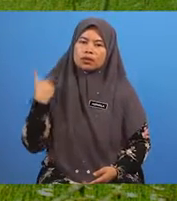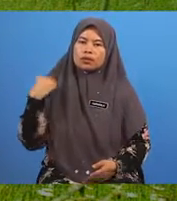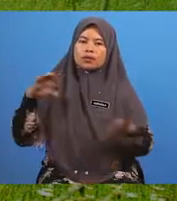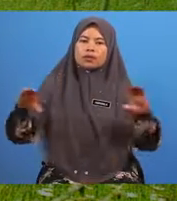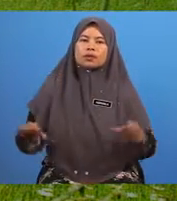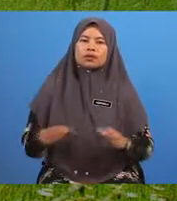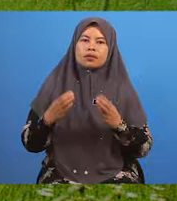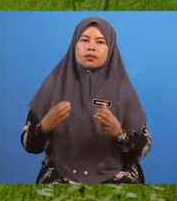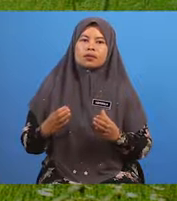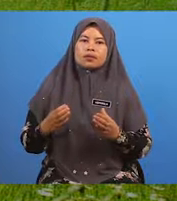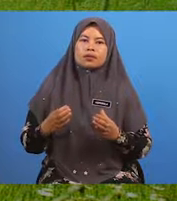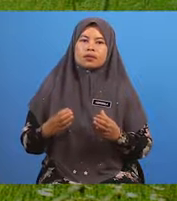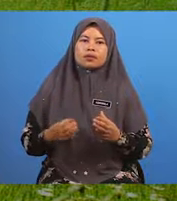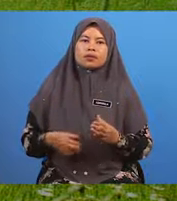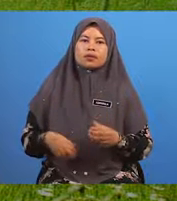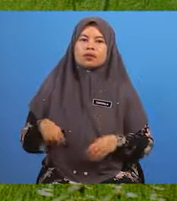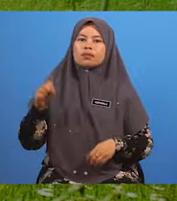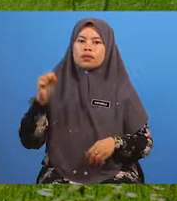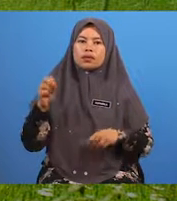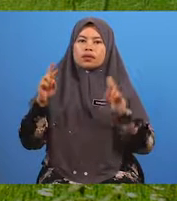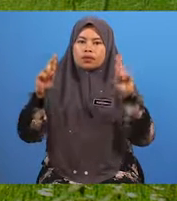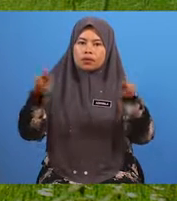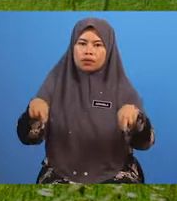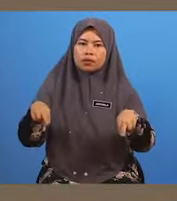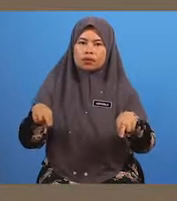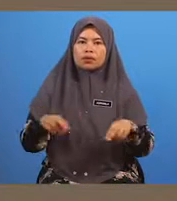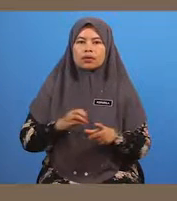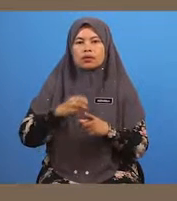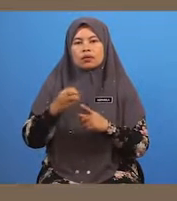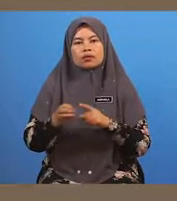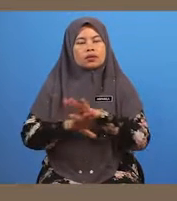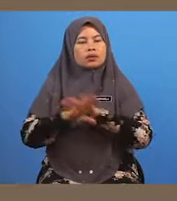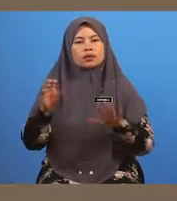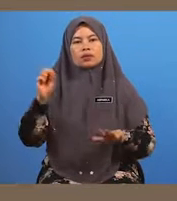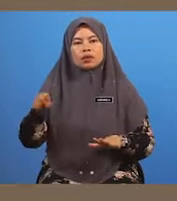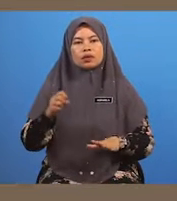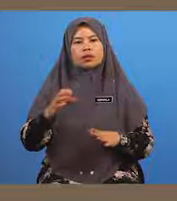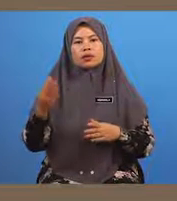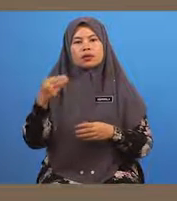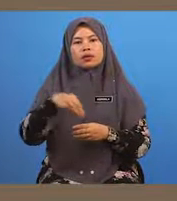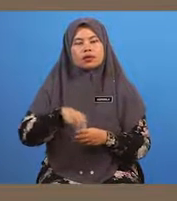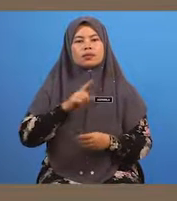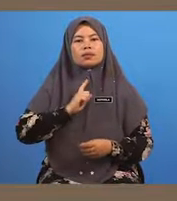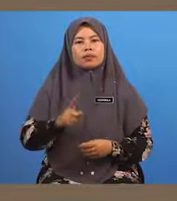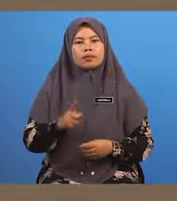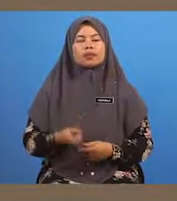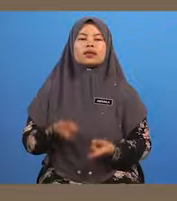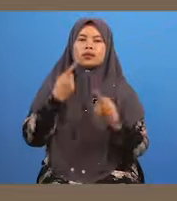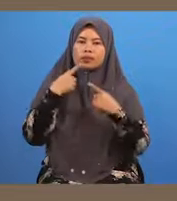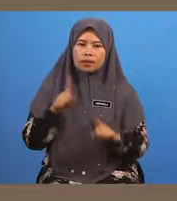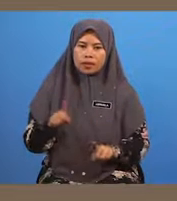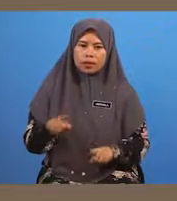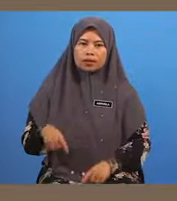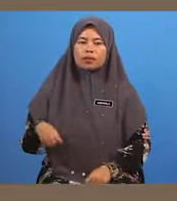ini diharuskan atau tidak dibolehkan dalam Islam. Jawapannya, sudah tentulah Islam mengharuskan